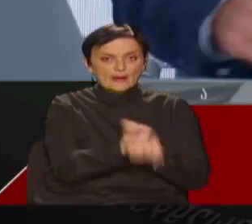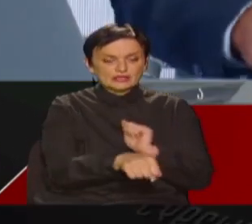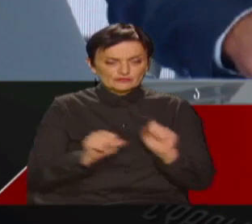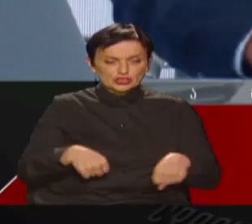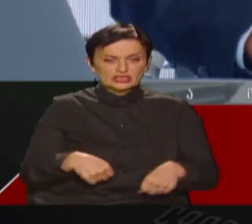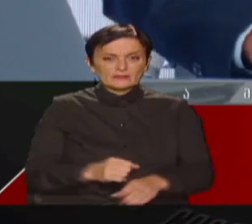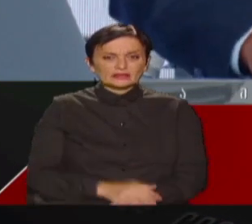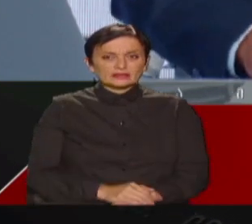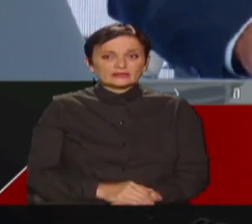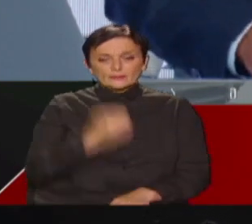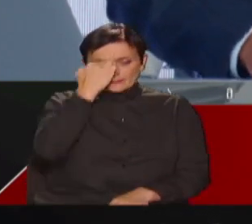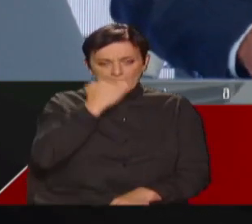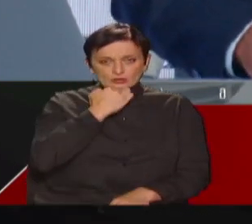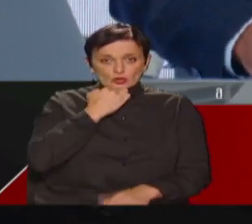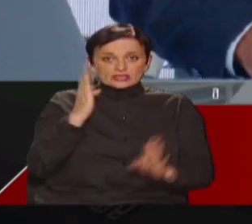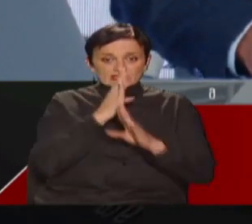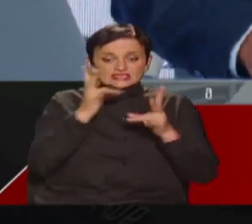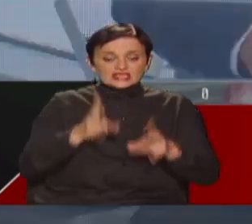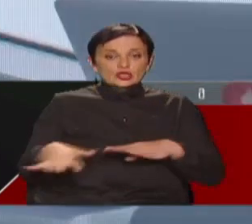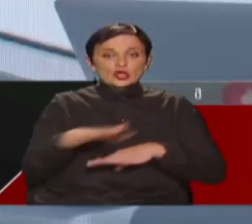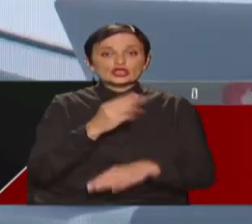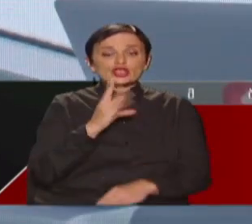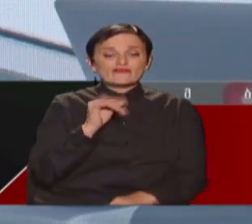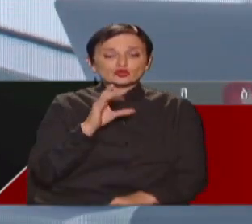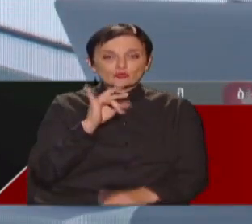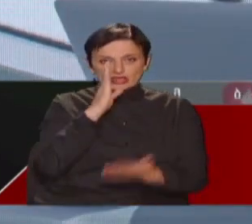shezleben Madloba Stikhiis zonidan Shalva Sumbadze gortveboda pirdapir eterši